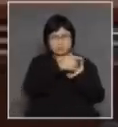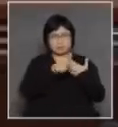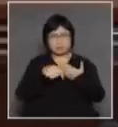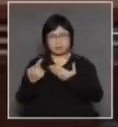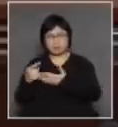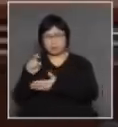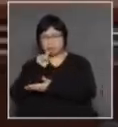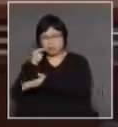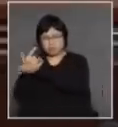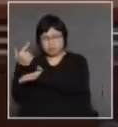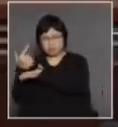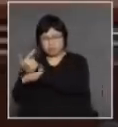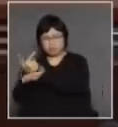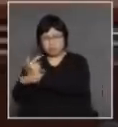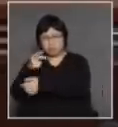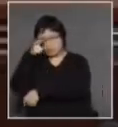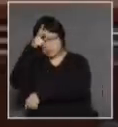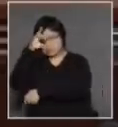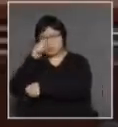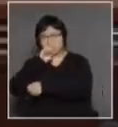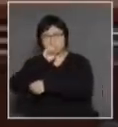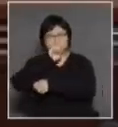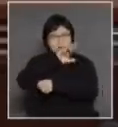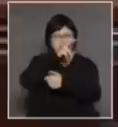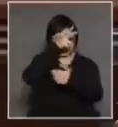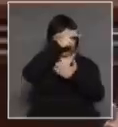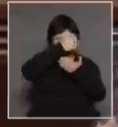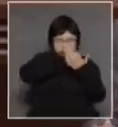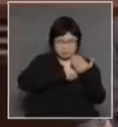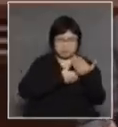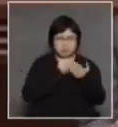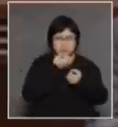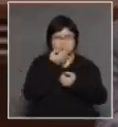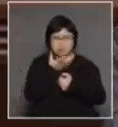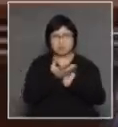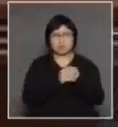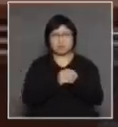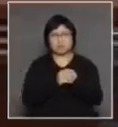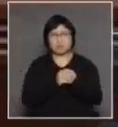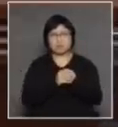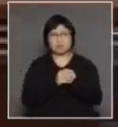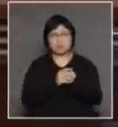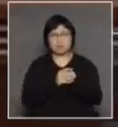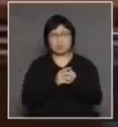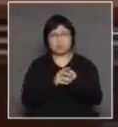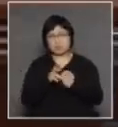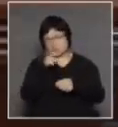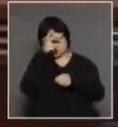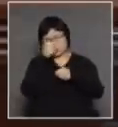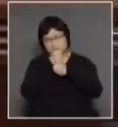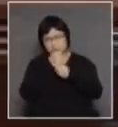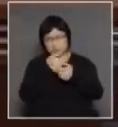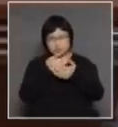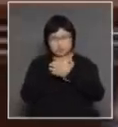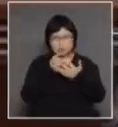有份量的官員，他提出的政策呢其實不可以說可以左右施政，最單獨是非